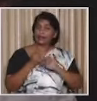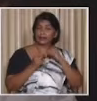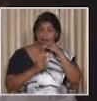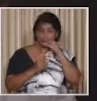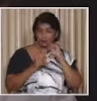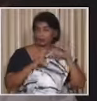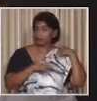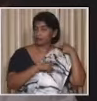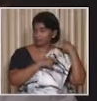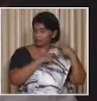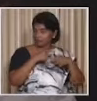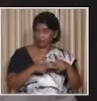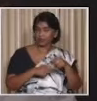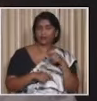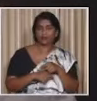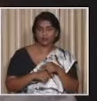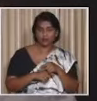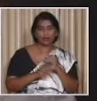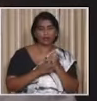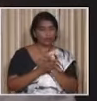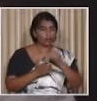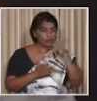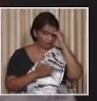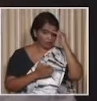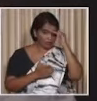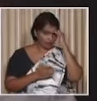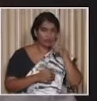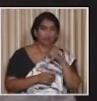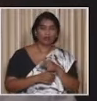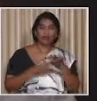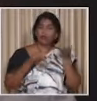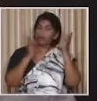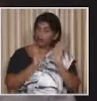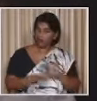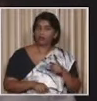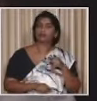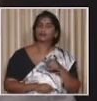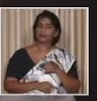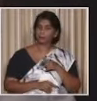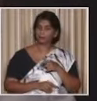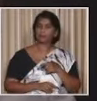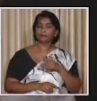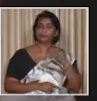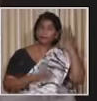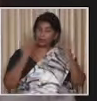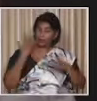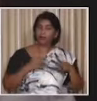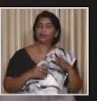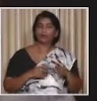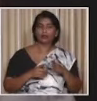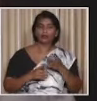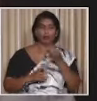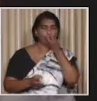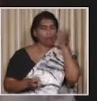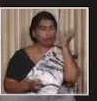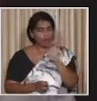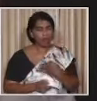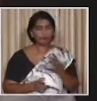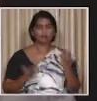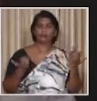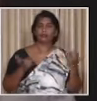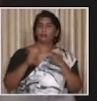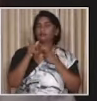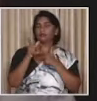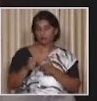මැතිතුමාගේ පටන් ගත්තාම සියලු නායකයන් අවසානයේ මිය ගිහිලා තිබෙන එක්ක භූම ප්‍රහාරයකින් එක්ක